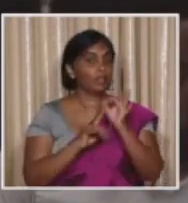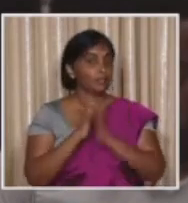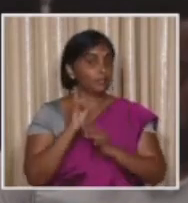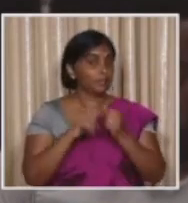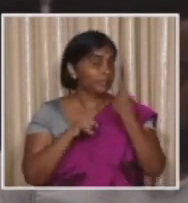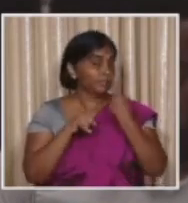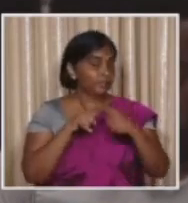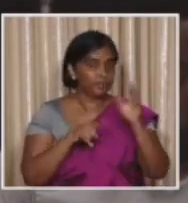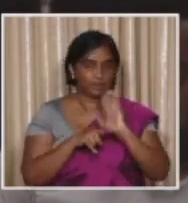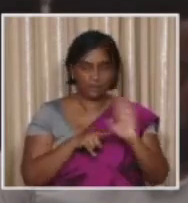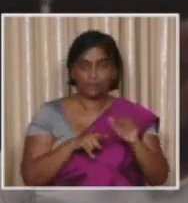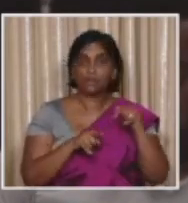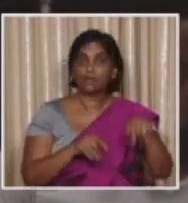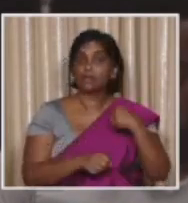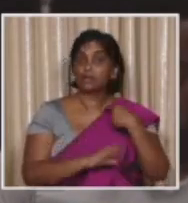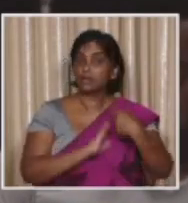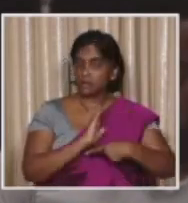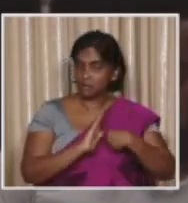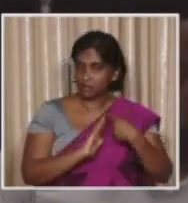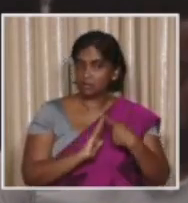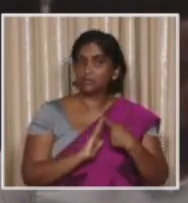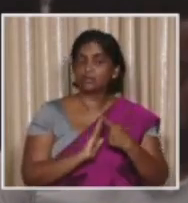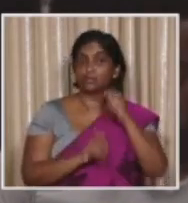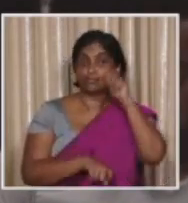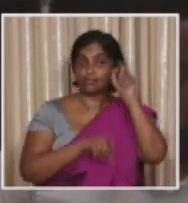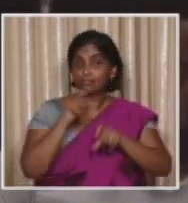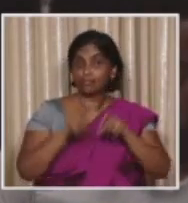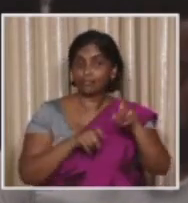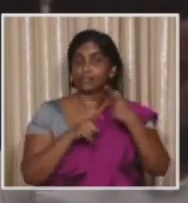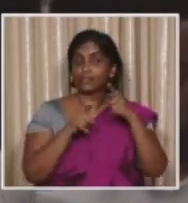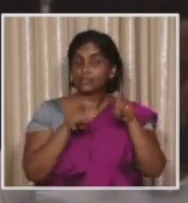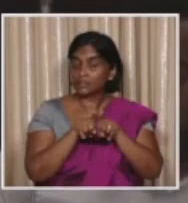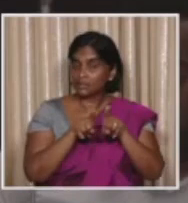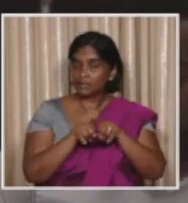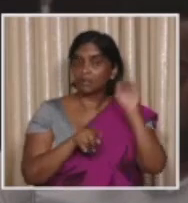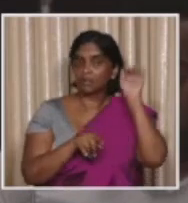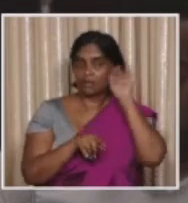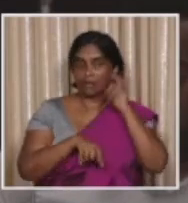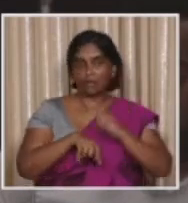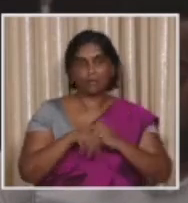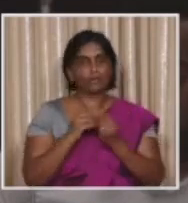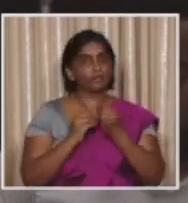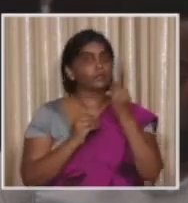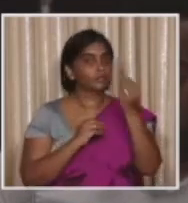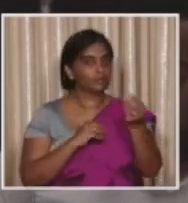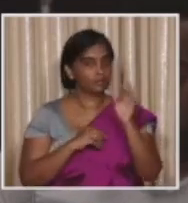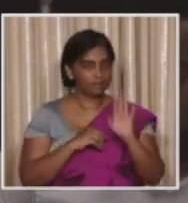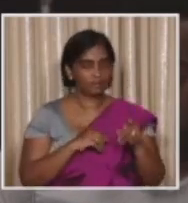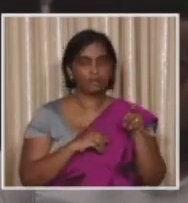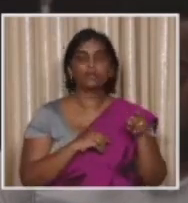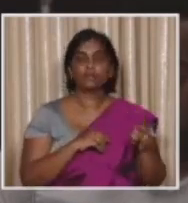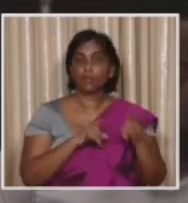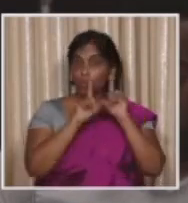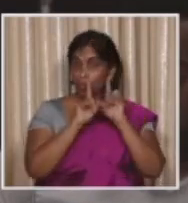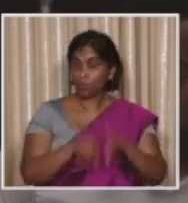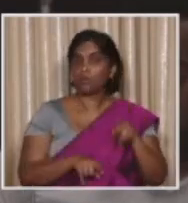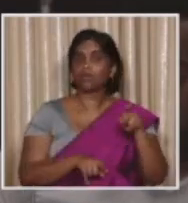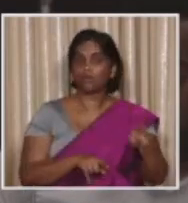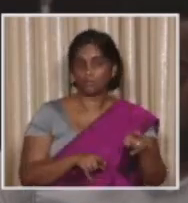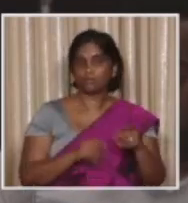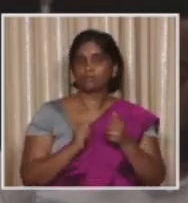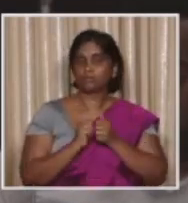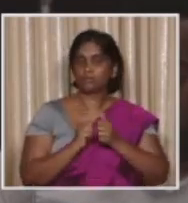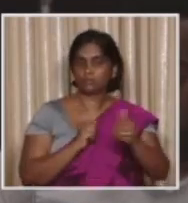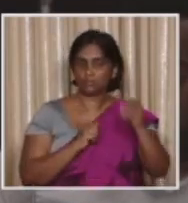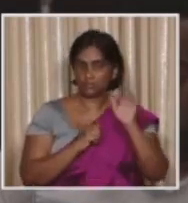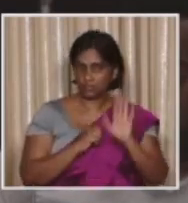නෙවෙයි මේ රටේ මහජනතාවට පවා දැනගන්න ඉඩ සලස්සලා තියලා තියෙනවා. මෙන්න මේක තමයි අපි අති